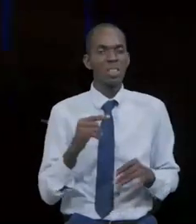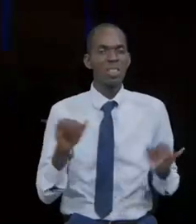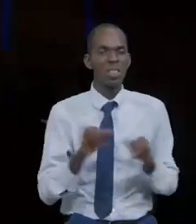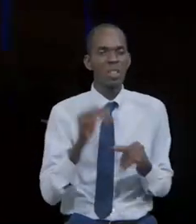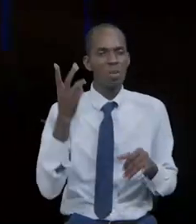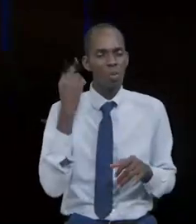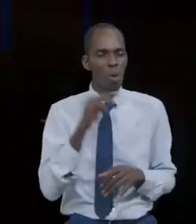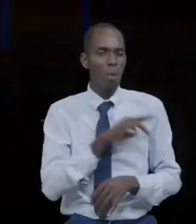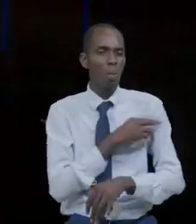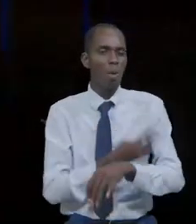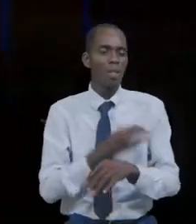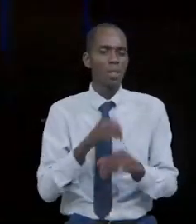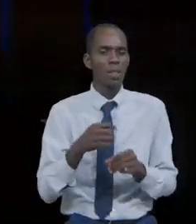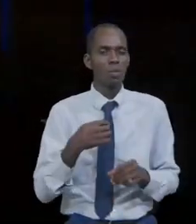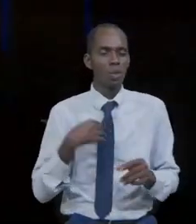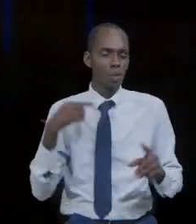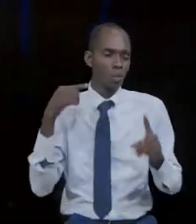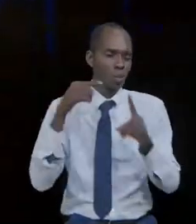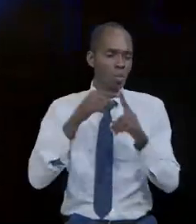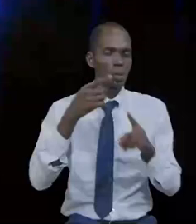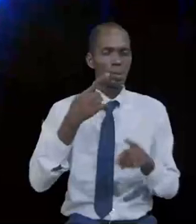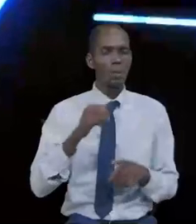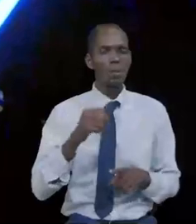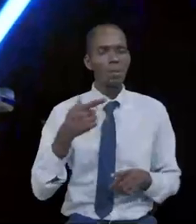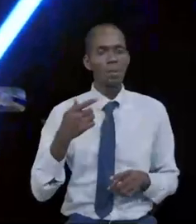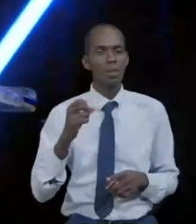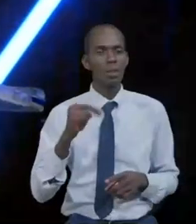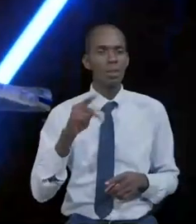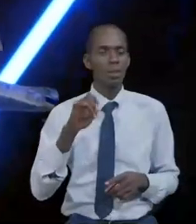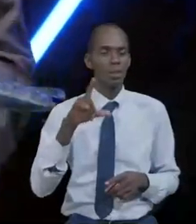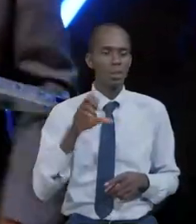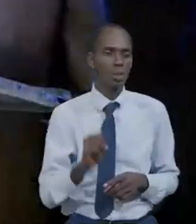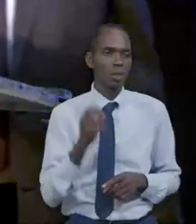des païens. Et puis il dit au verset 9,